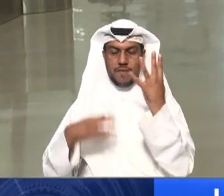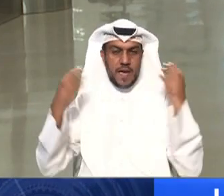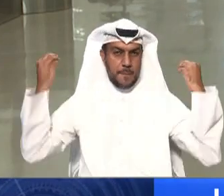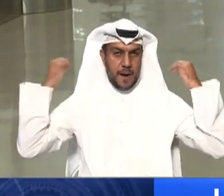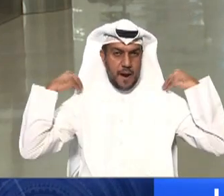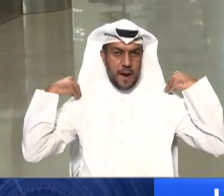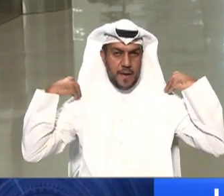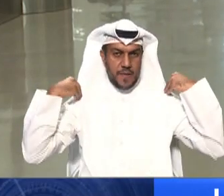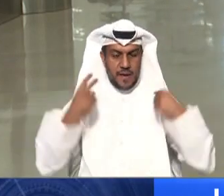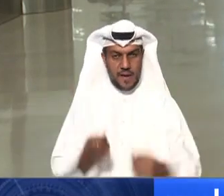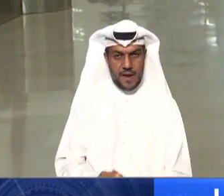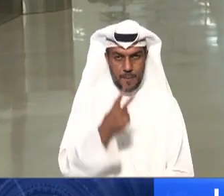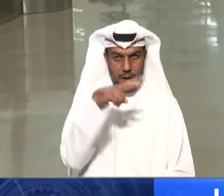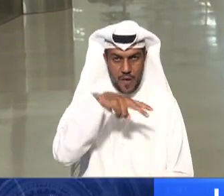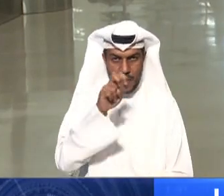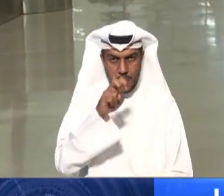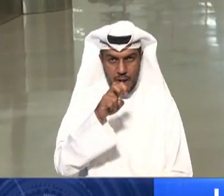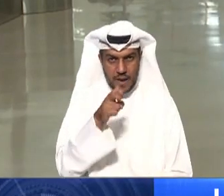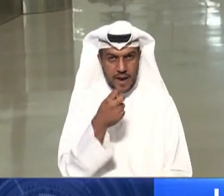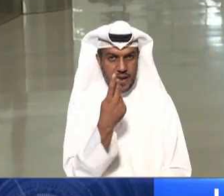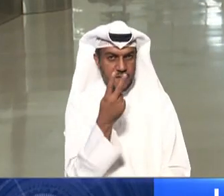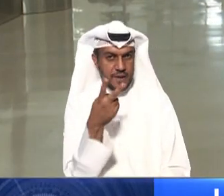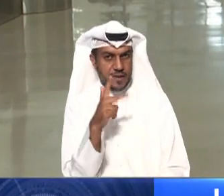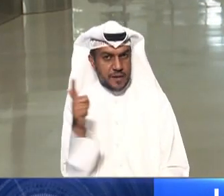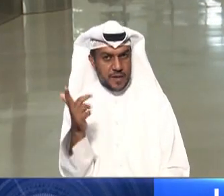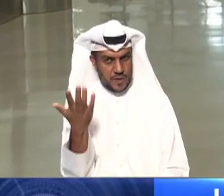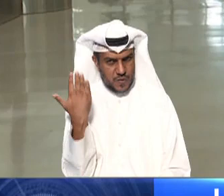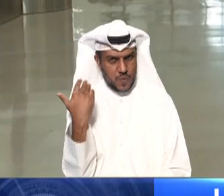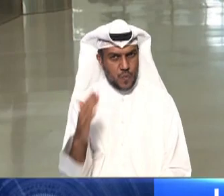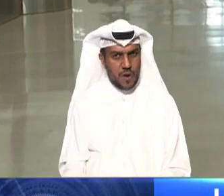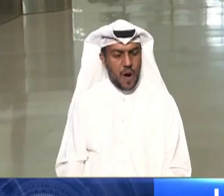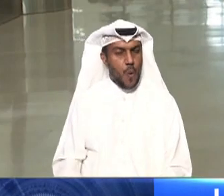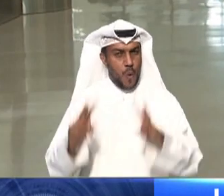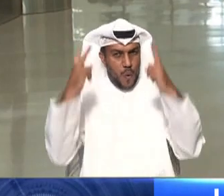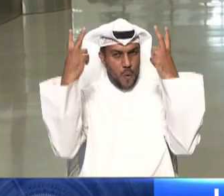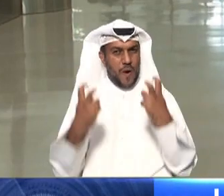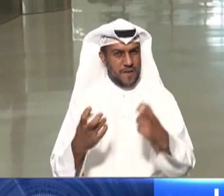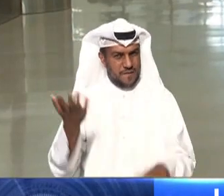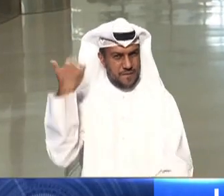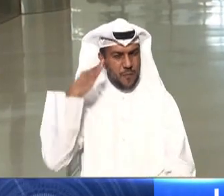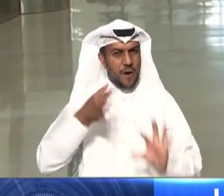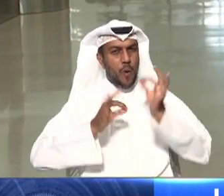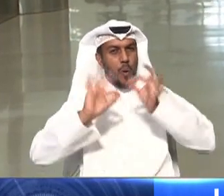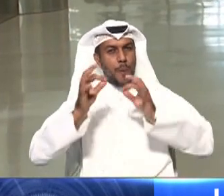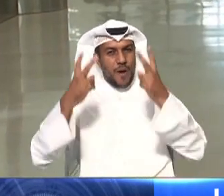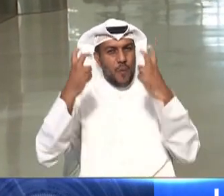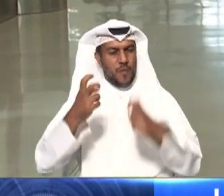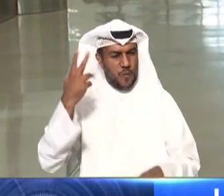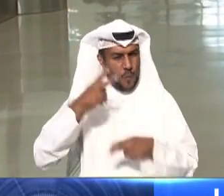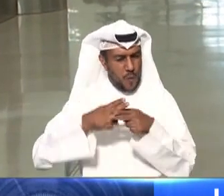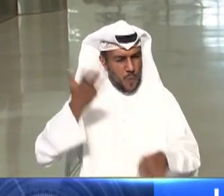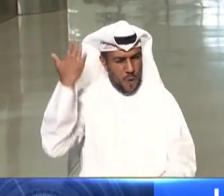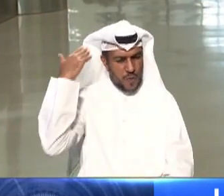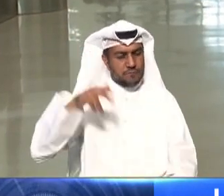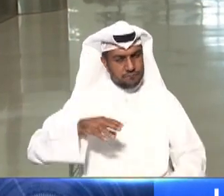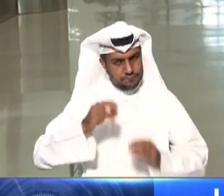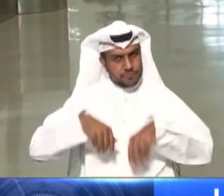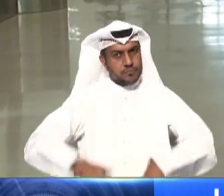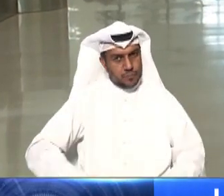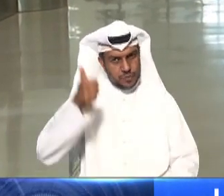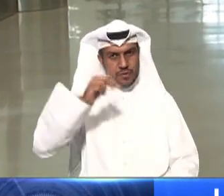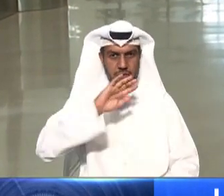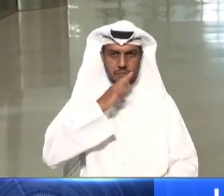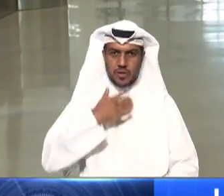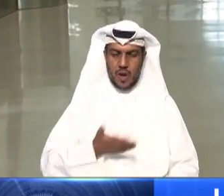87 على 2017 واللي بموجبه رفع الإيقاف عن الرياضة الكويتية ولله الحمد، وداخله كان فيه حل لكثير من القضايا اللي كانت